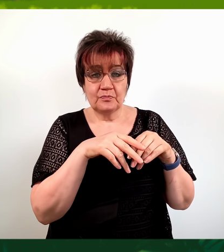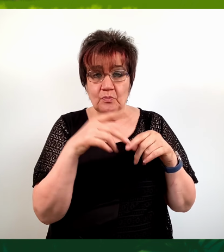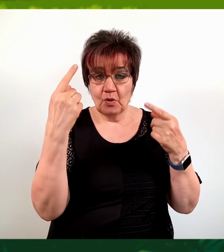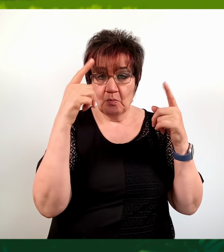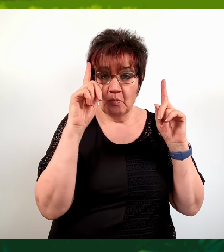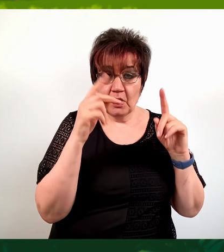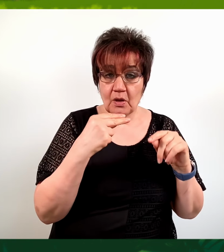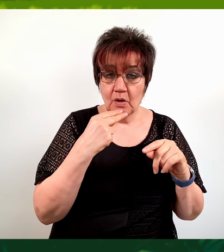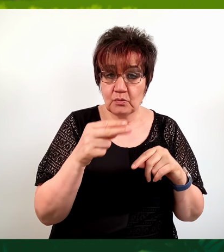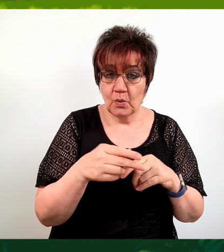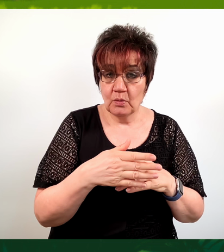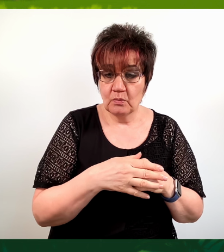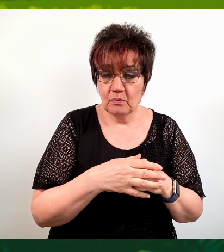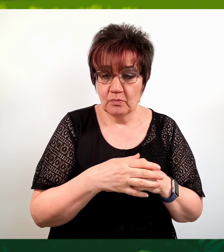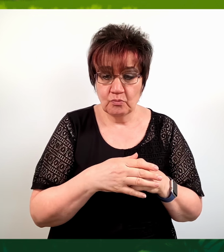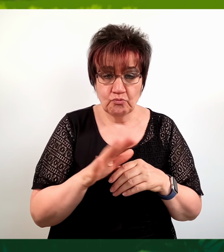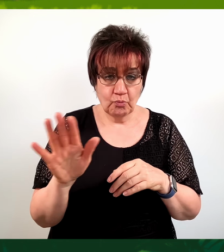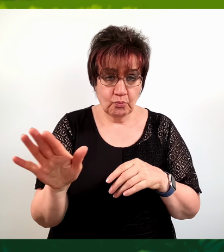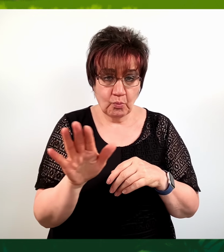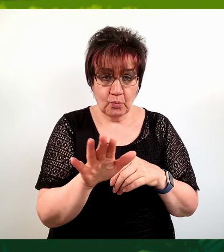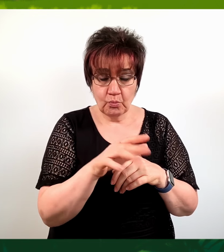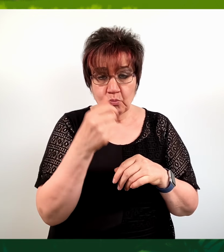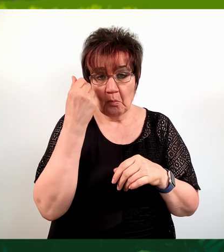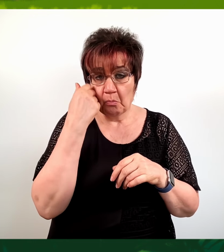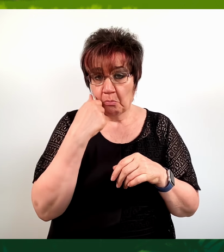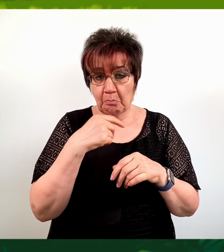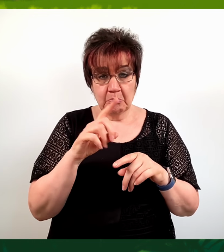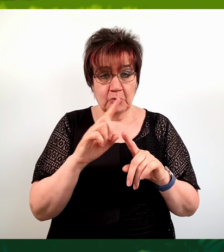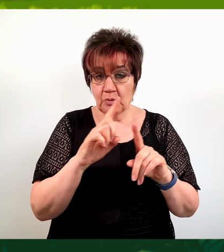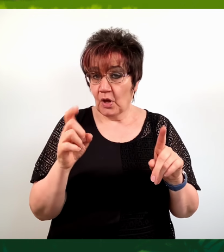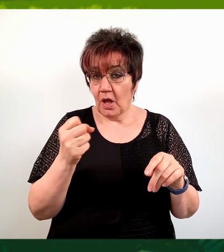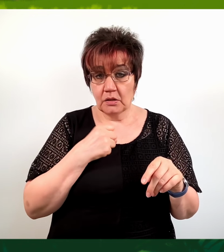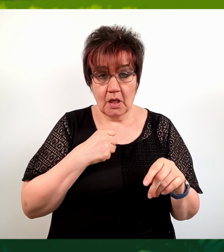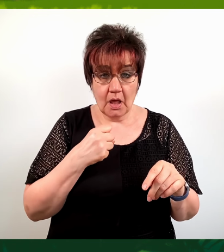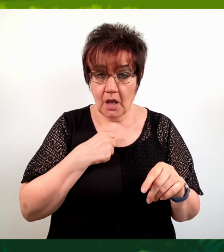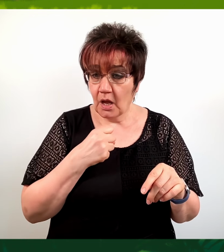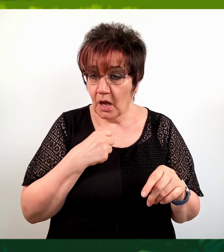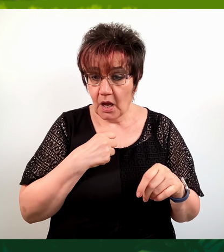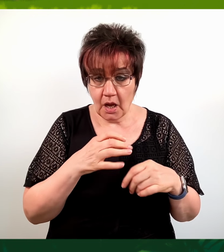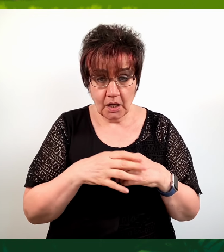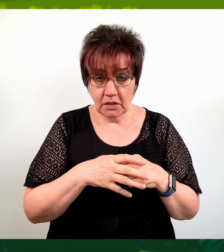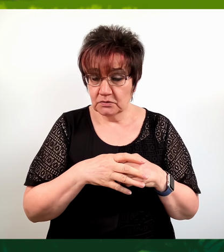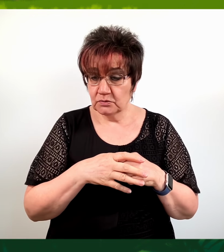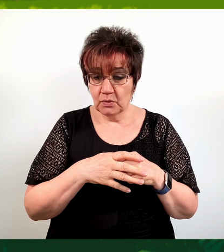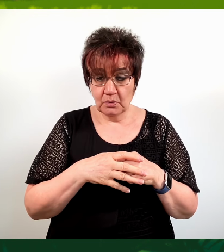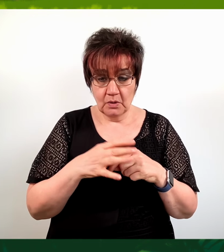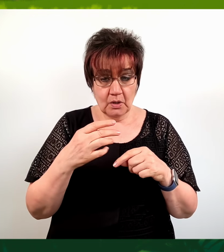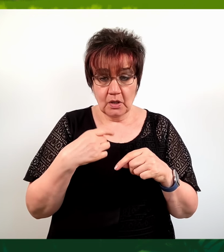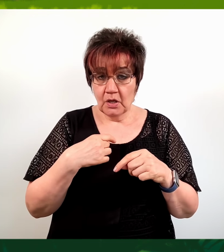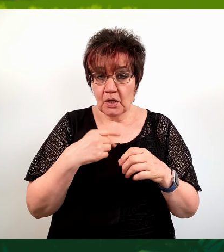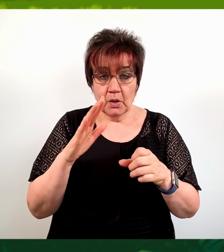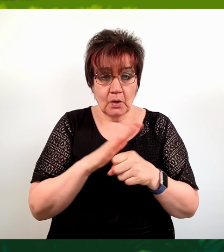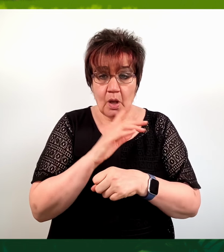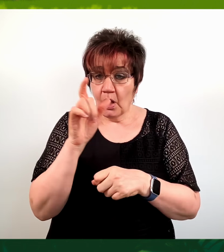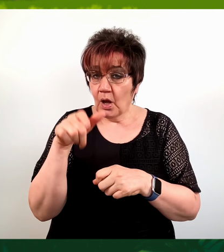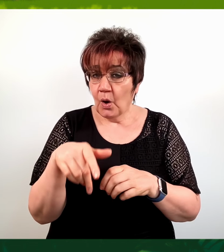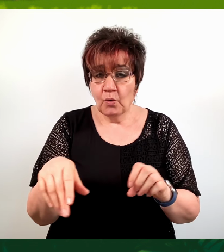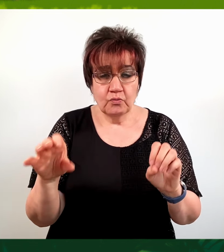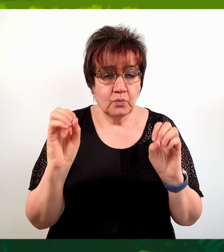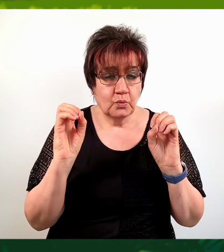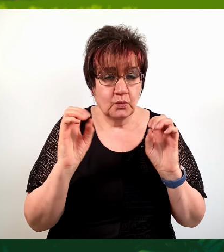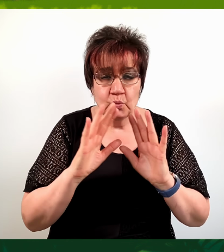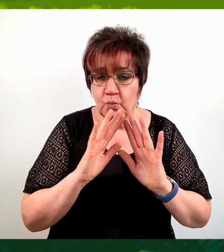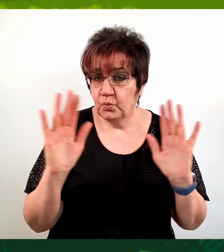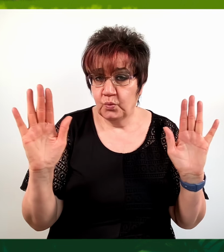Da sprach der Bär, Habt bitte keine Angst vor mir, ich werde euch nichts tun.